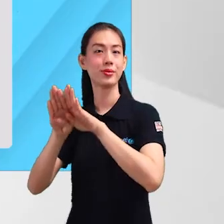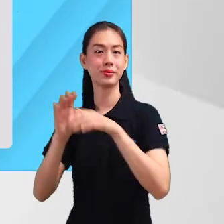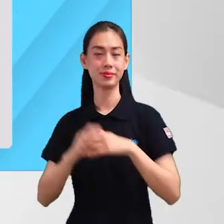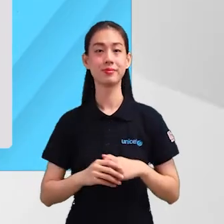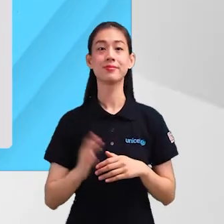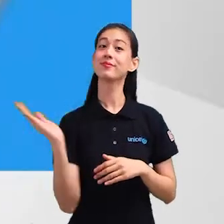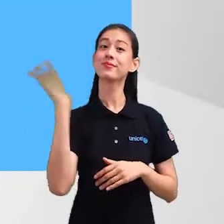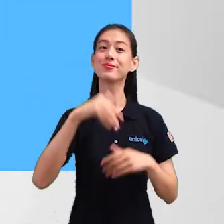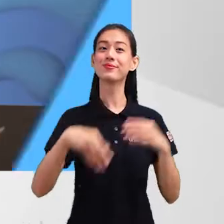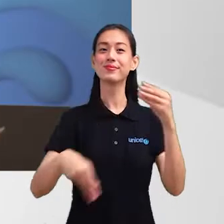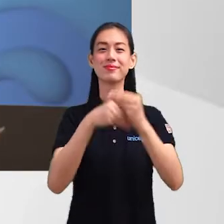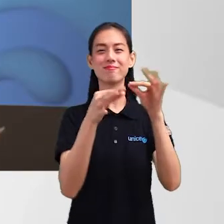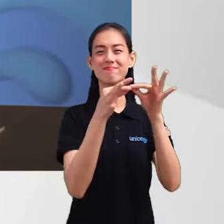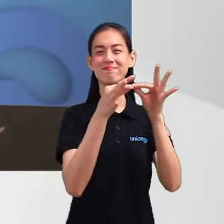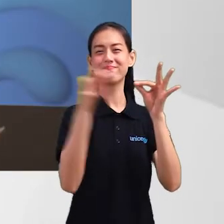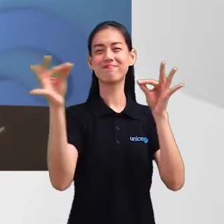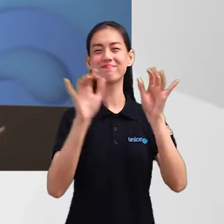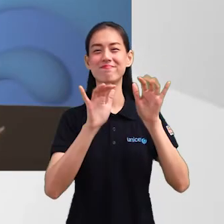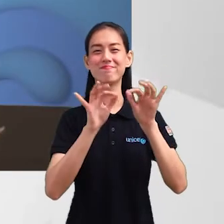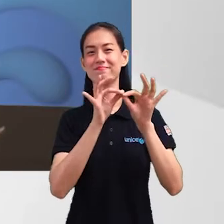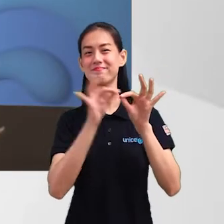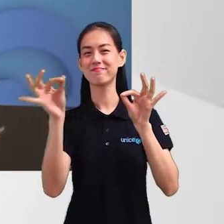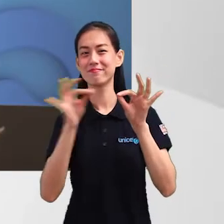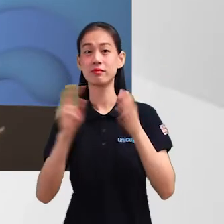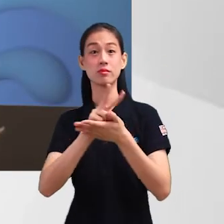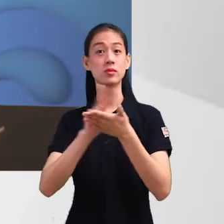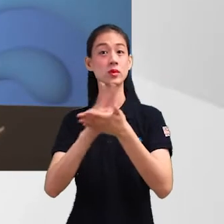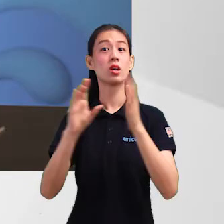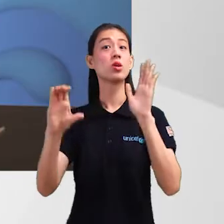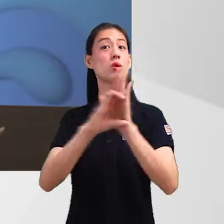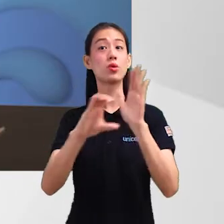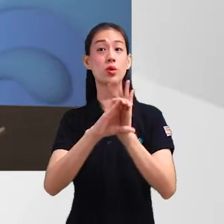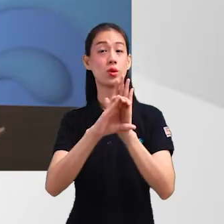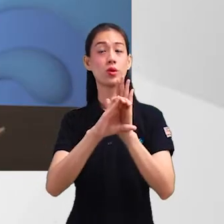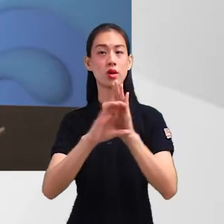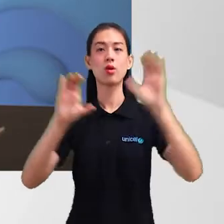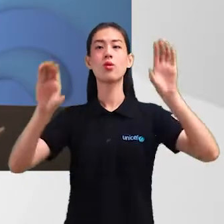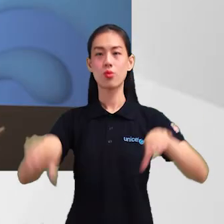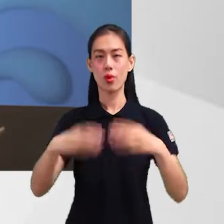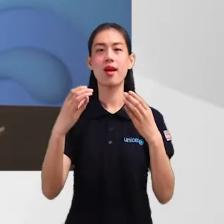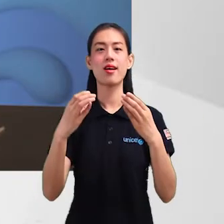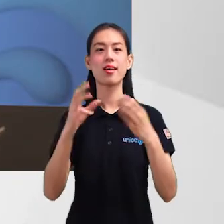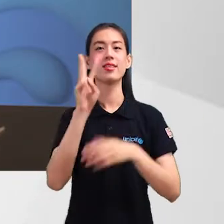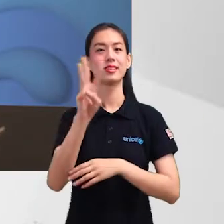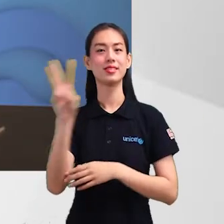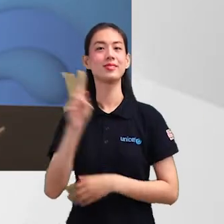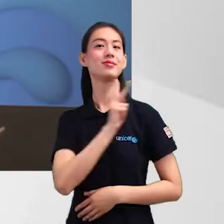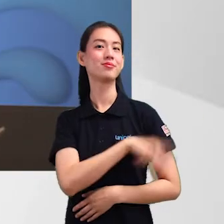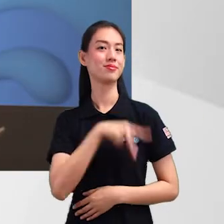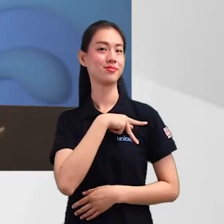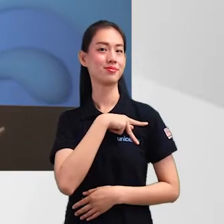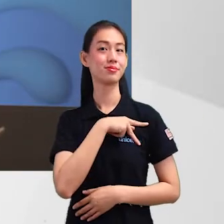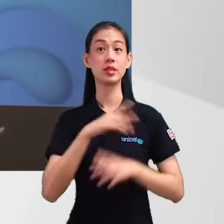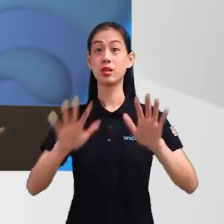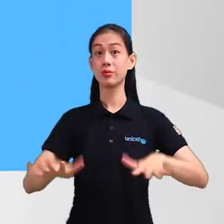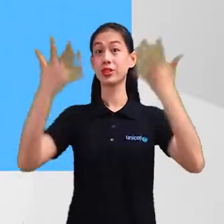tag penutup body. Jom kita tambahkan teks ke dalam laman web kita. Untuk video tutorial kali ini, kita akan membina sebuah